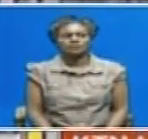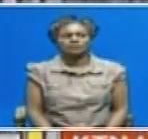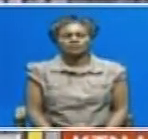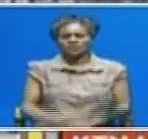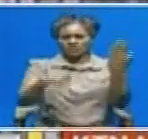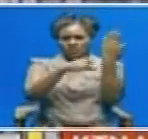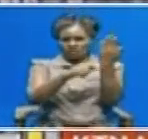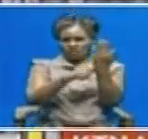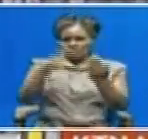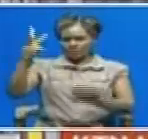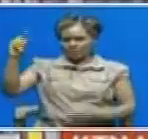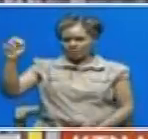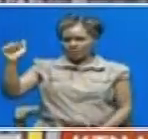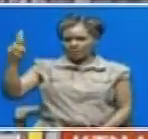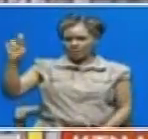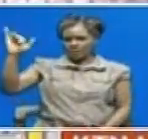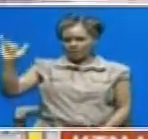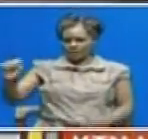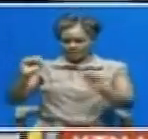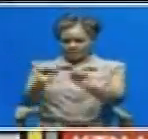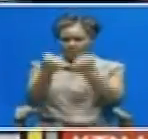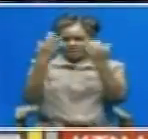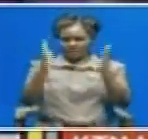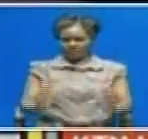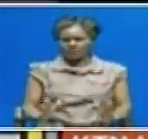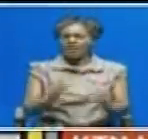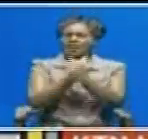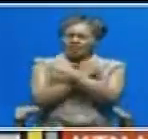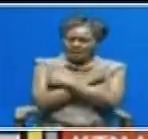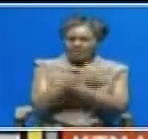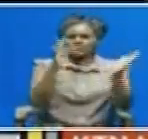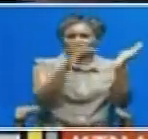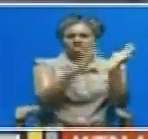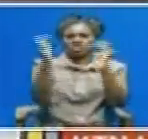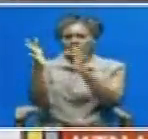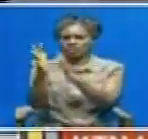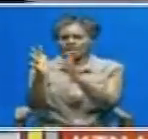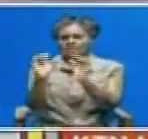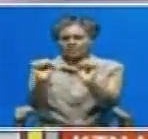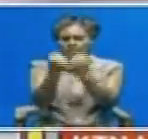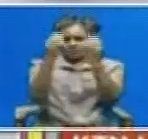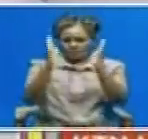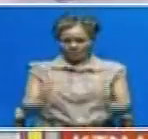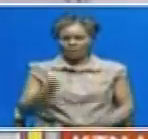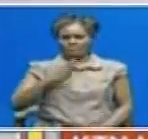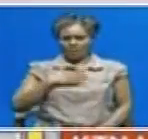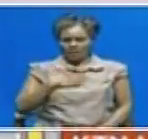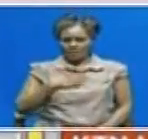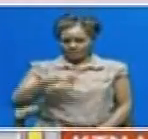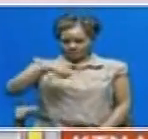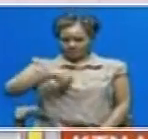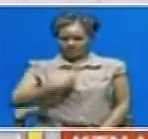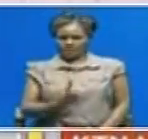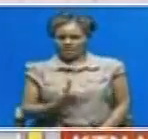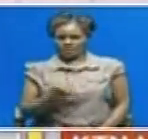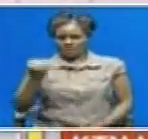Jina langu ni Mary Atieno Ominde, nimeokoka na mpenda Yesu Kristo kama mwokozi wa maisha yangu. Mimi